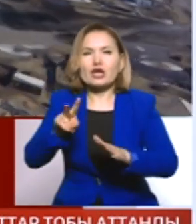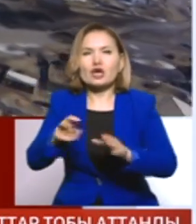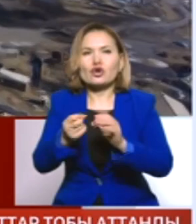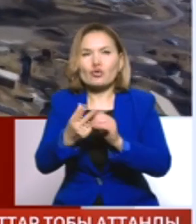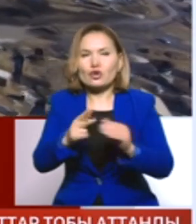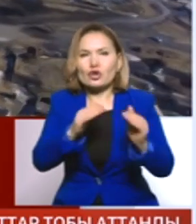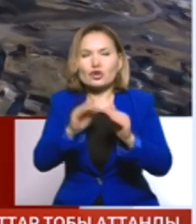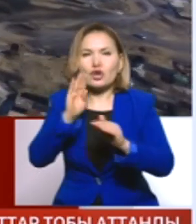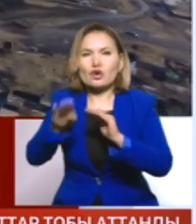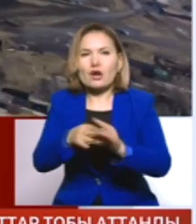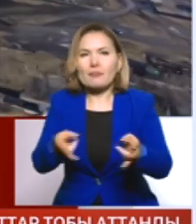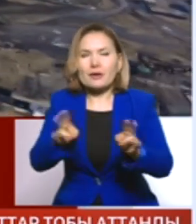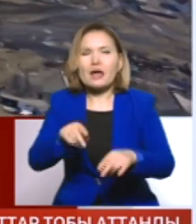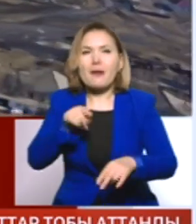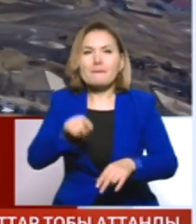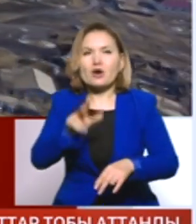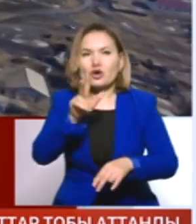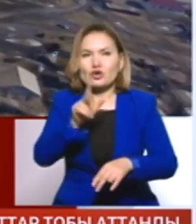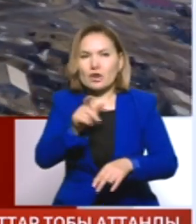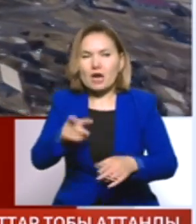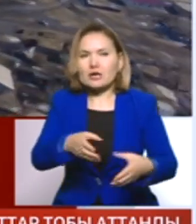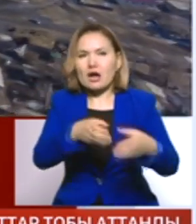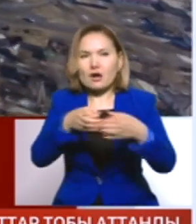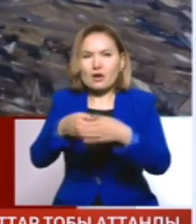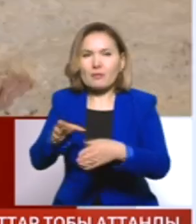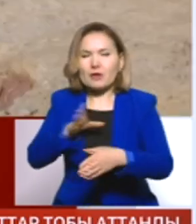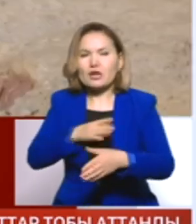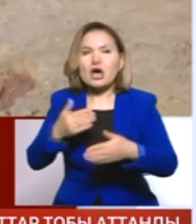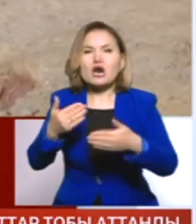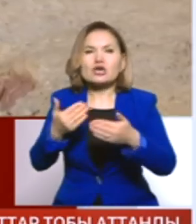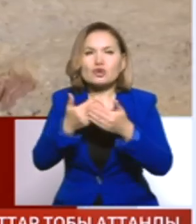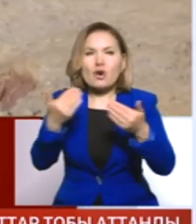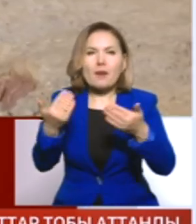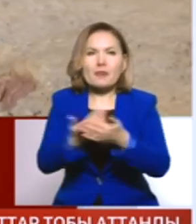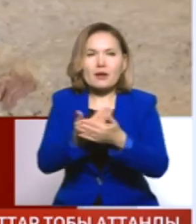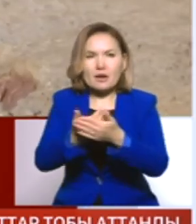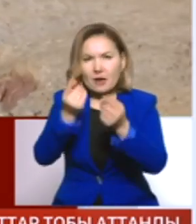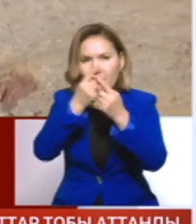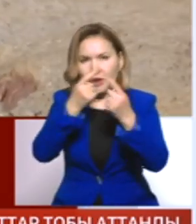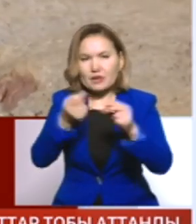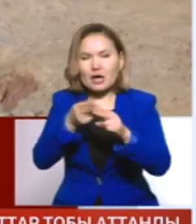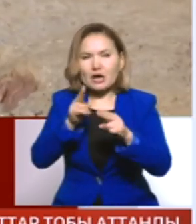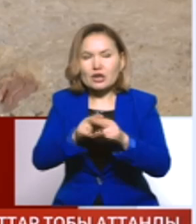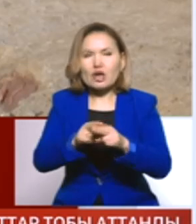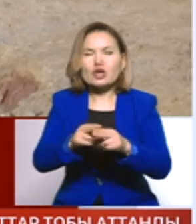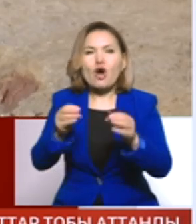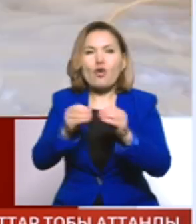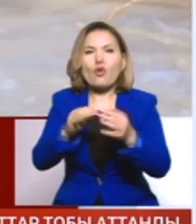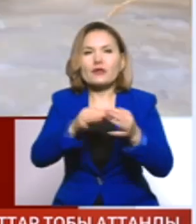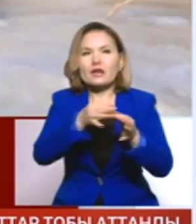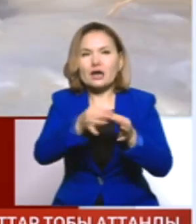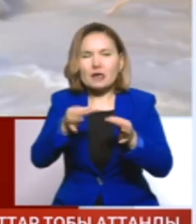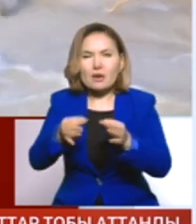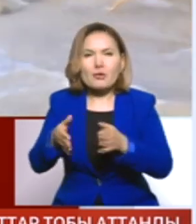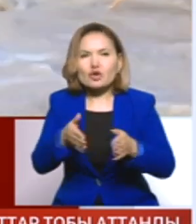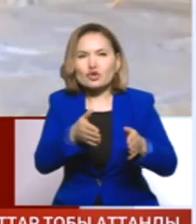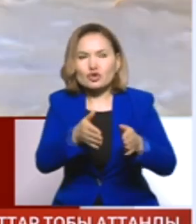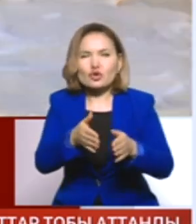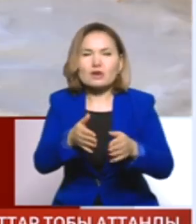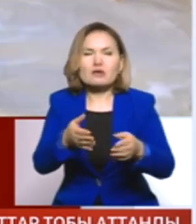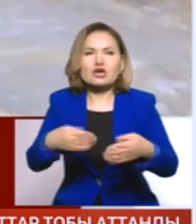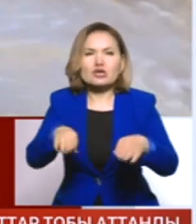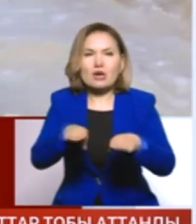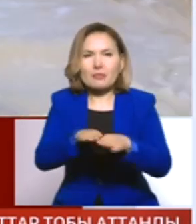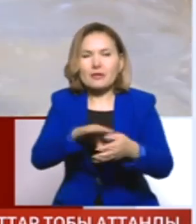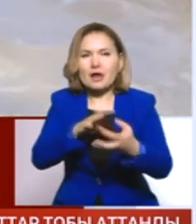су басып, 1300-ге жуық адам эвакуацияланған. Соңғы мәліметтерге сенсек, ондаған елді мекенмен қатынасы үзілген. Қазір